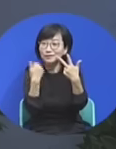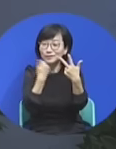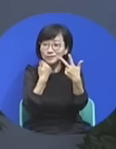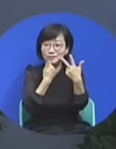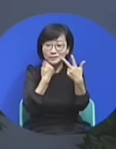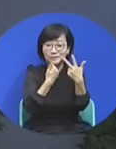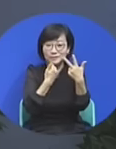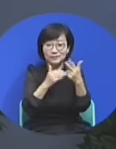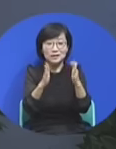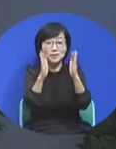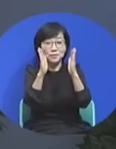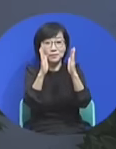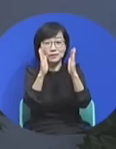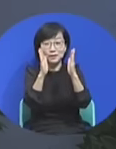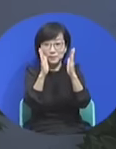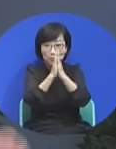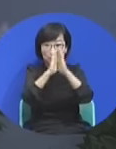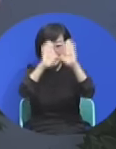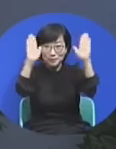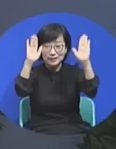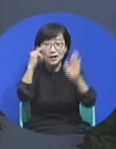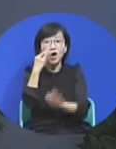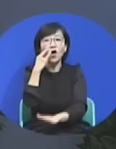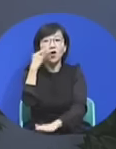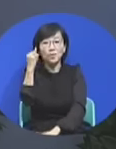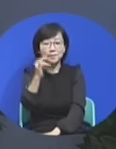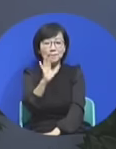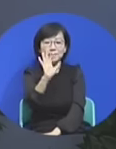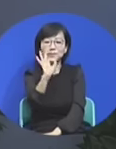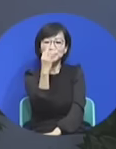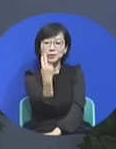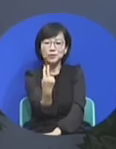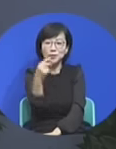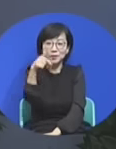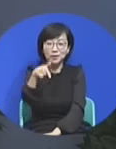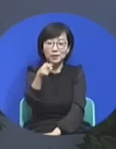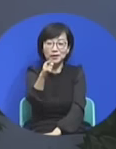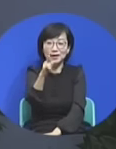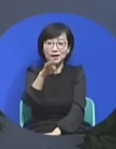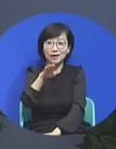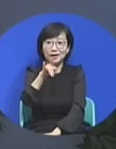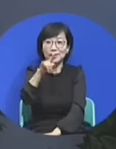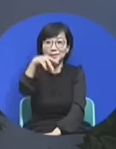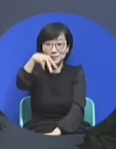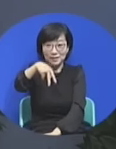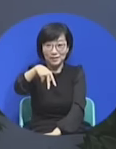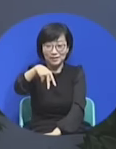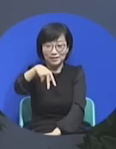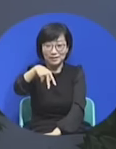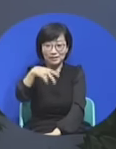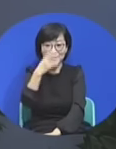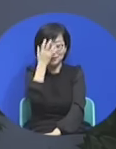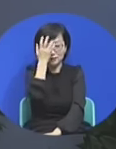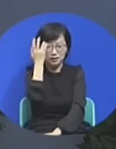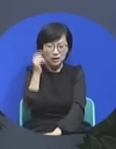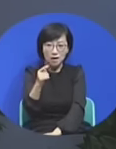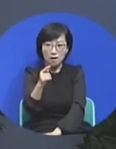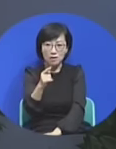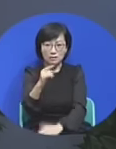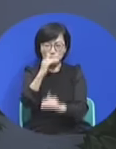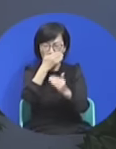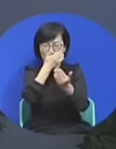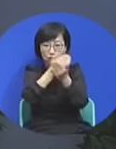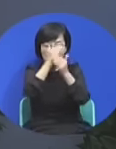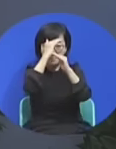people? 모세의 어머니 요게벳입니다. It's Jochebed, the mother of Moses. 이 사람들이 이걸 알고 있었어요.